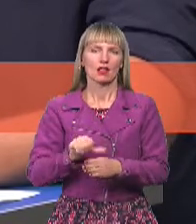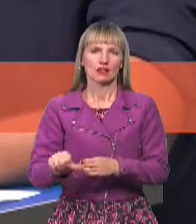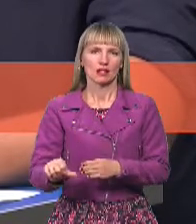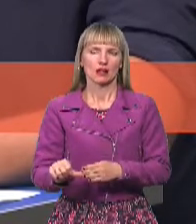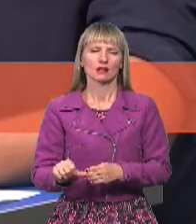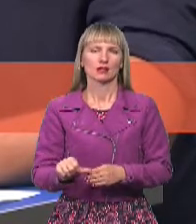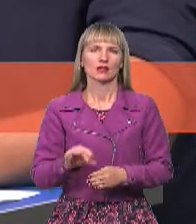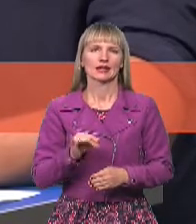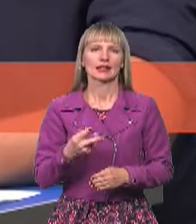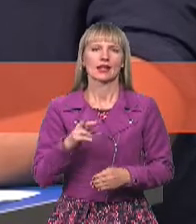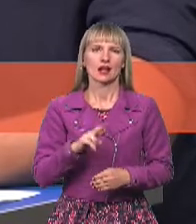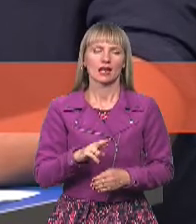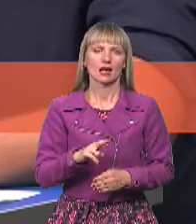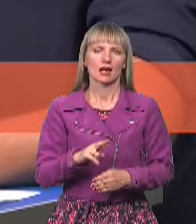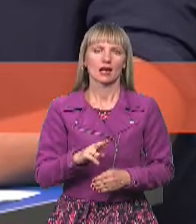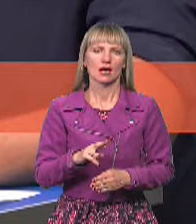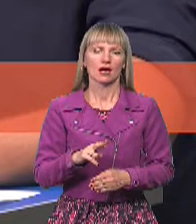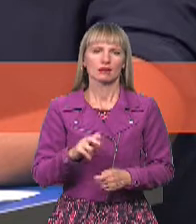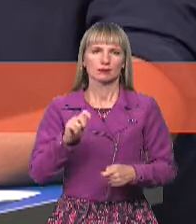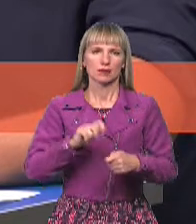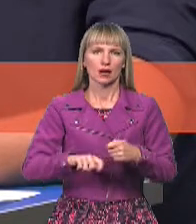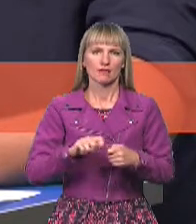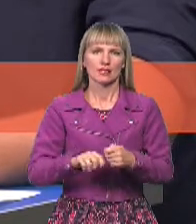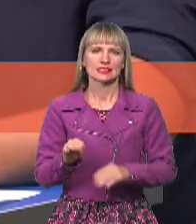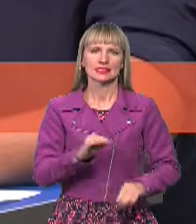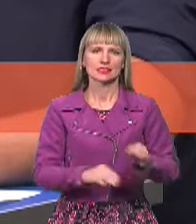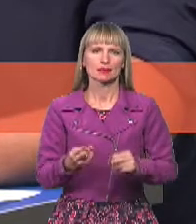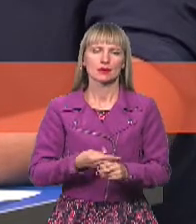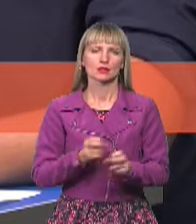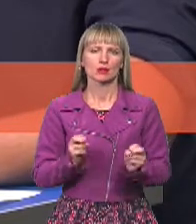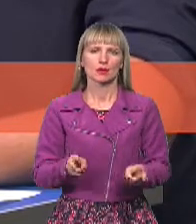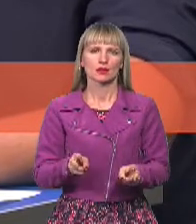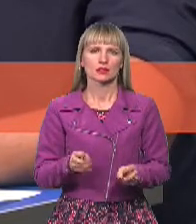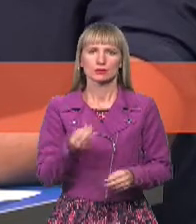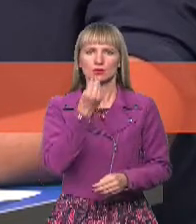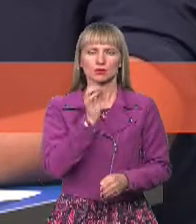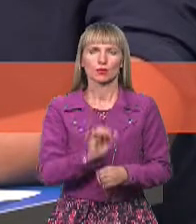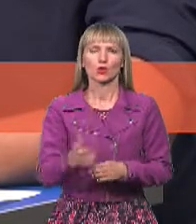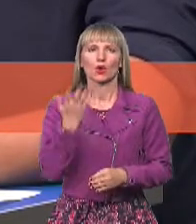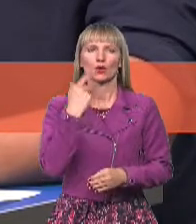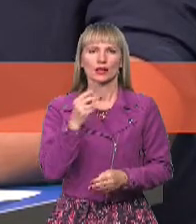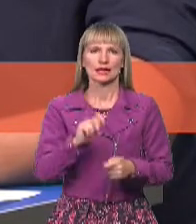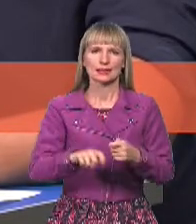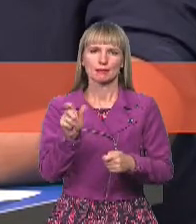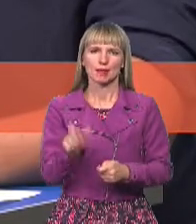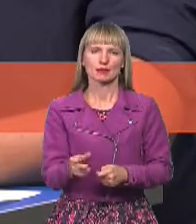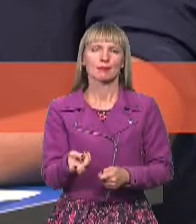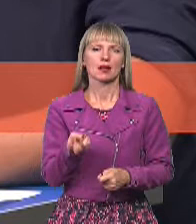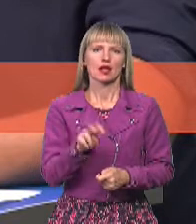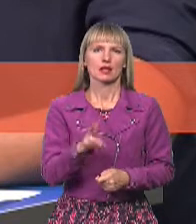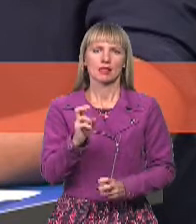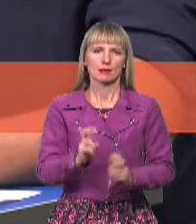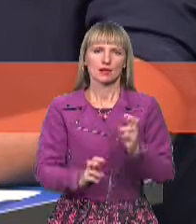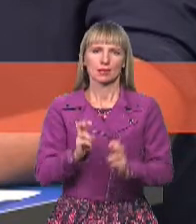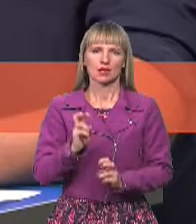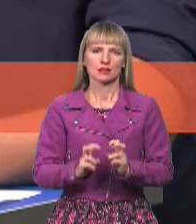для так называемого аудита системы безопасности пищевых продуктов, когда инспектор, приходя на